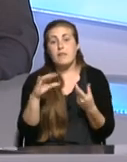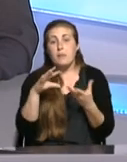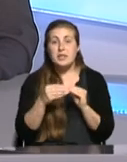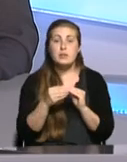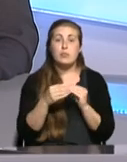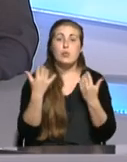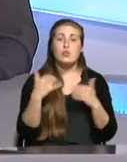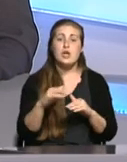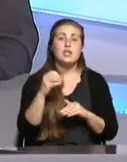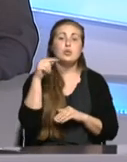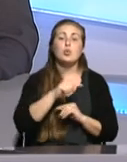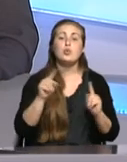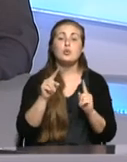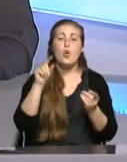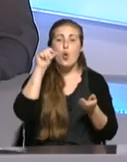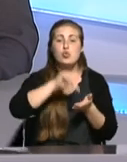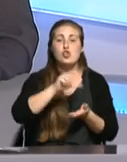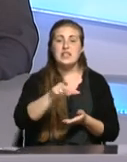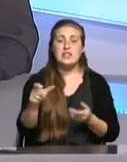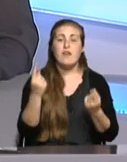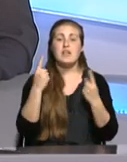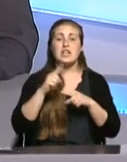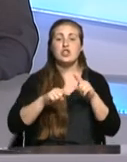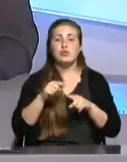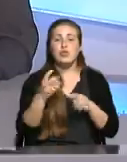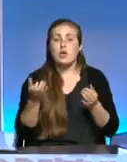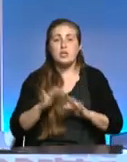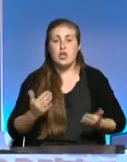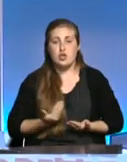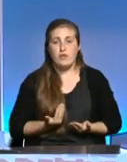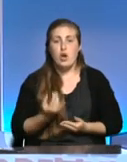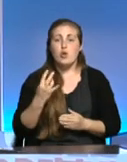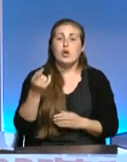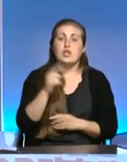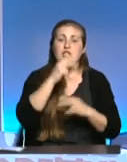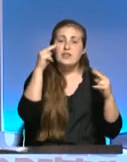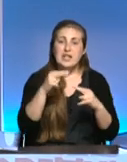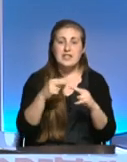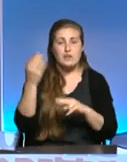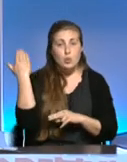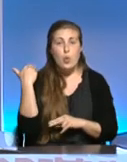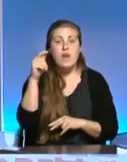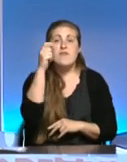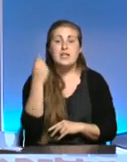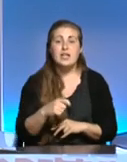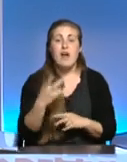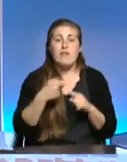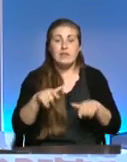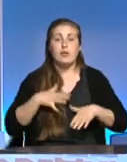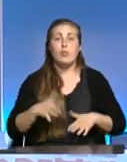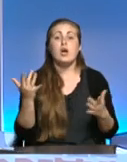то что участников до великой отечественно не осталось живых но даже свидетель этой войны вот на сегодня в крыму какое количество ветеранов